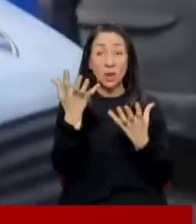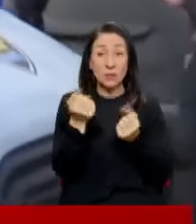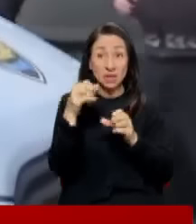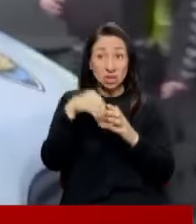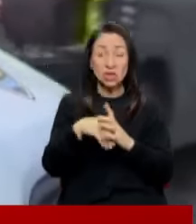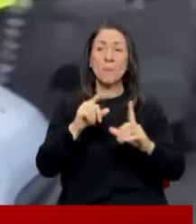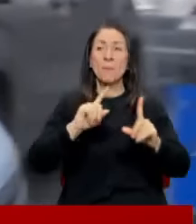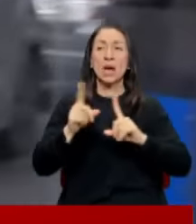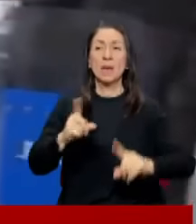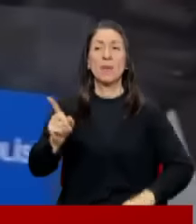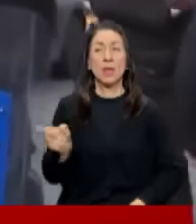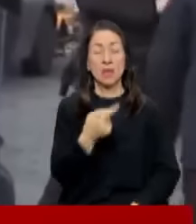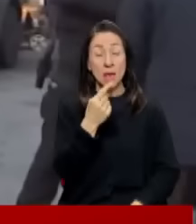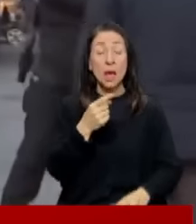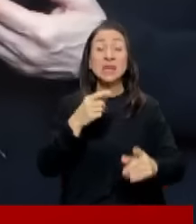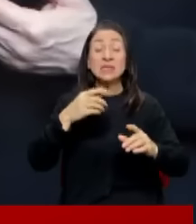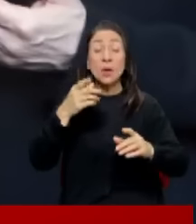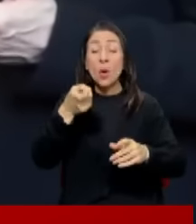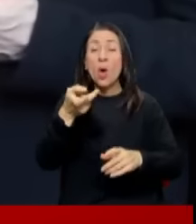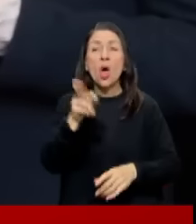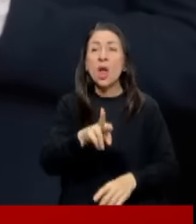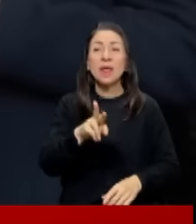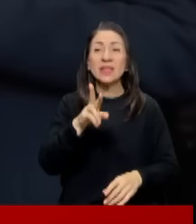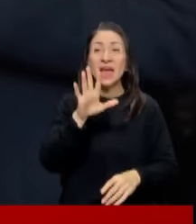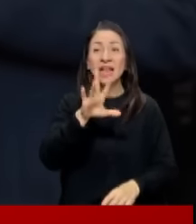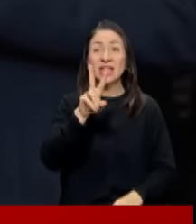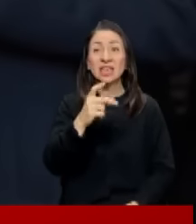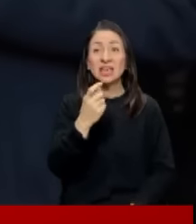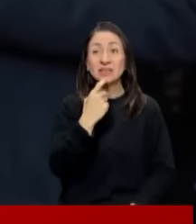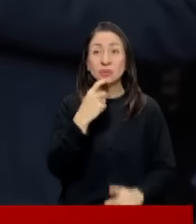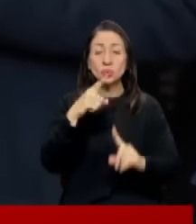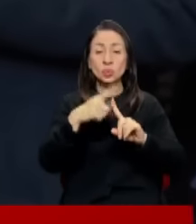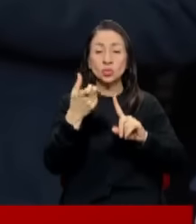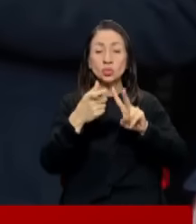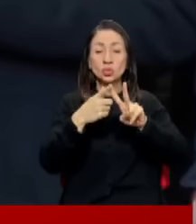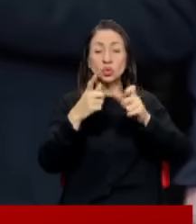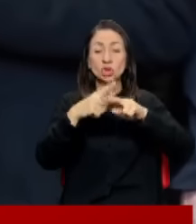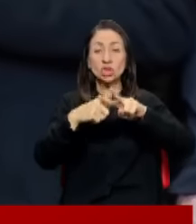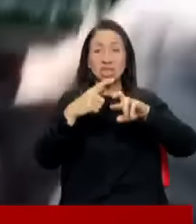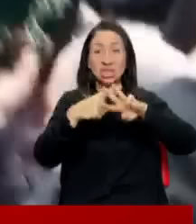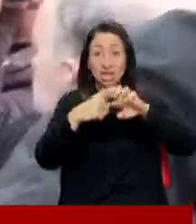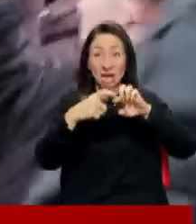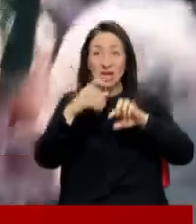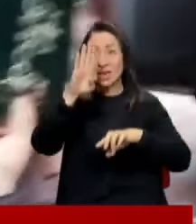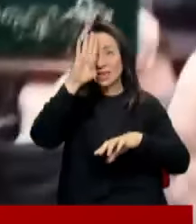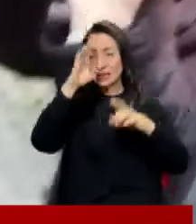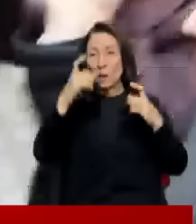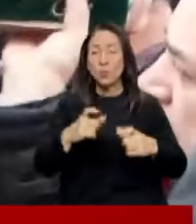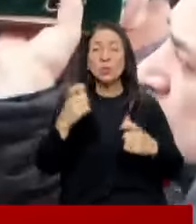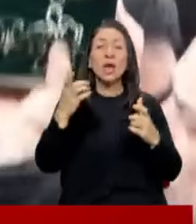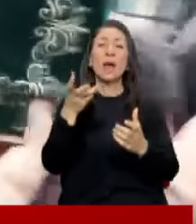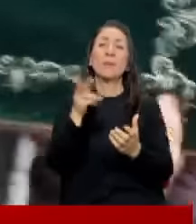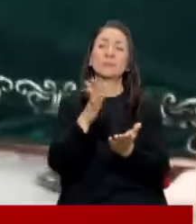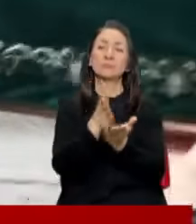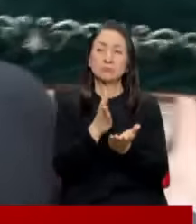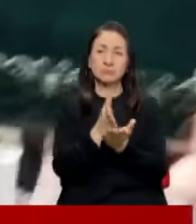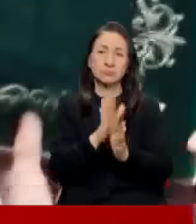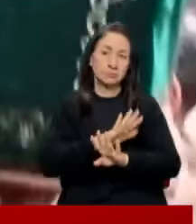üzere adliyeye sevk edildi. Saldırıda hayatını kaybeden 52 yaşındaki Tuncer Murat Cihansa İstanbul'da son yolculuğuna